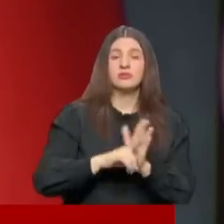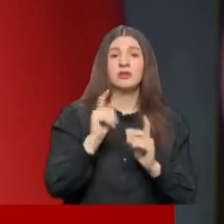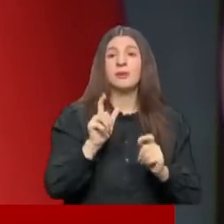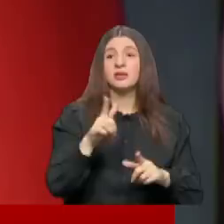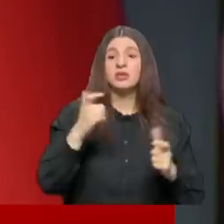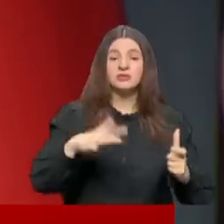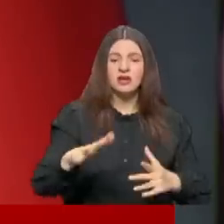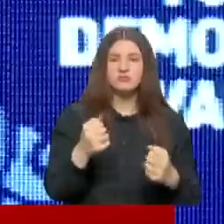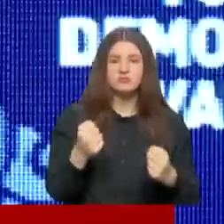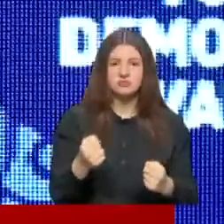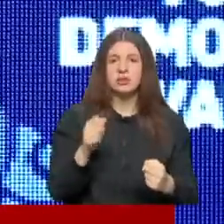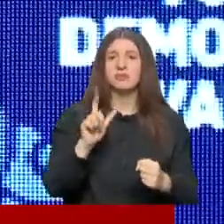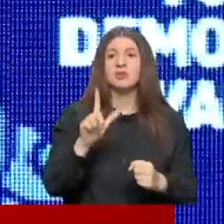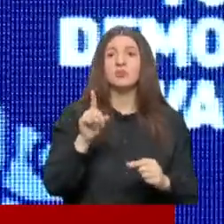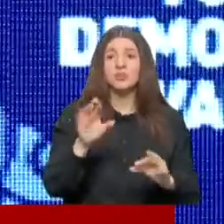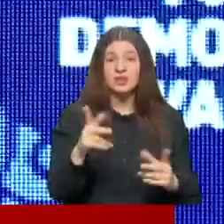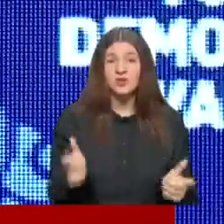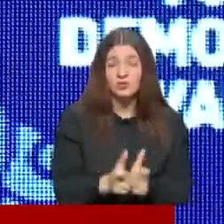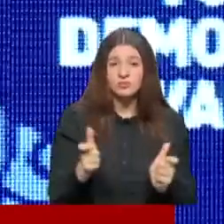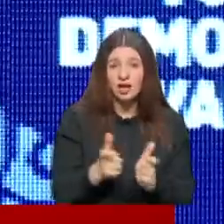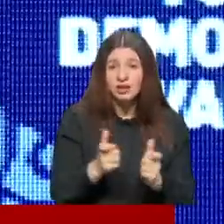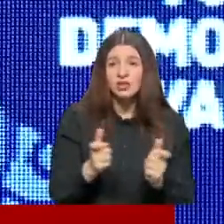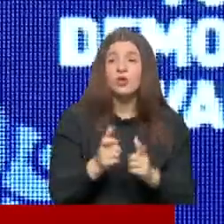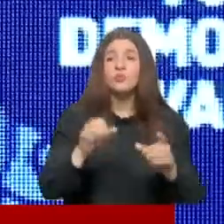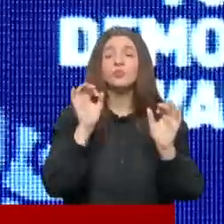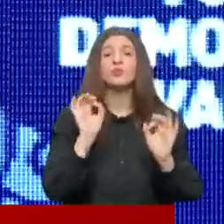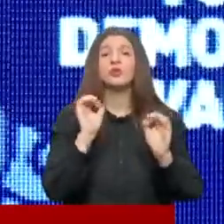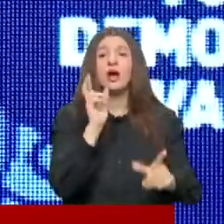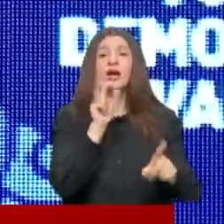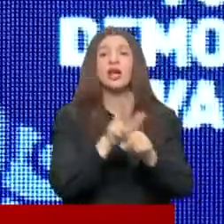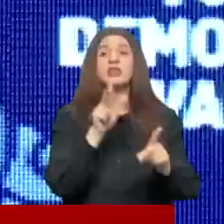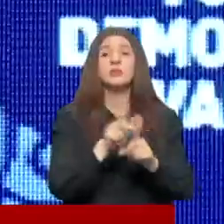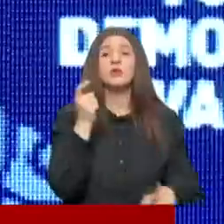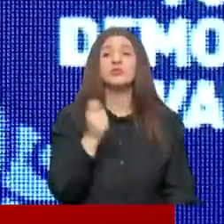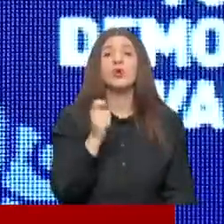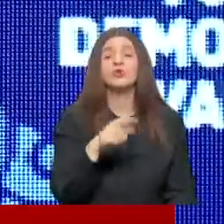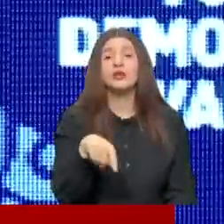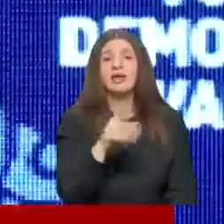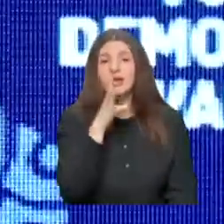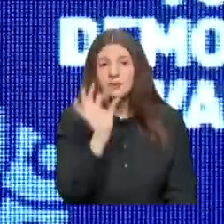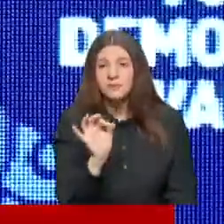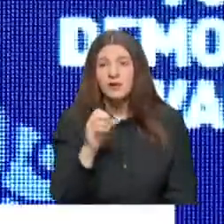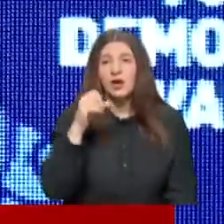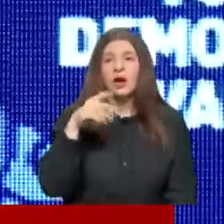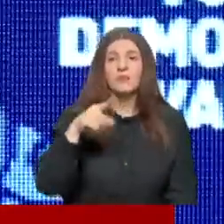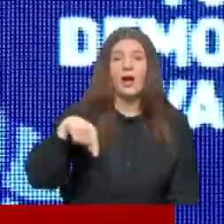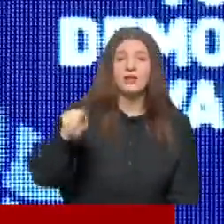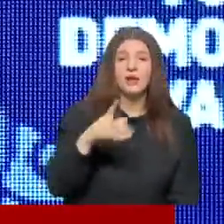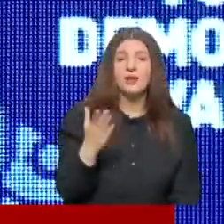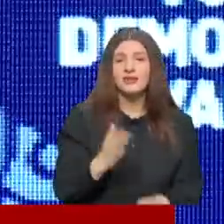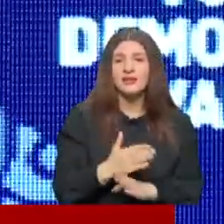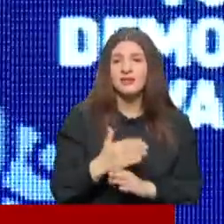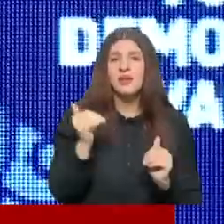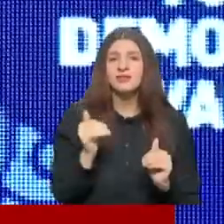Sahayı sıkı tutmalıyız. Bu tür toplantılara mutlaka katılmak zorundalar. Kim? AK Partililer. Ama